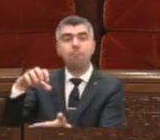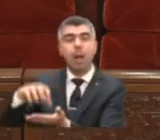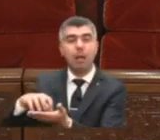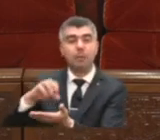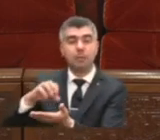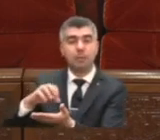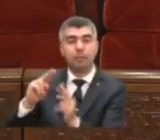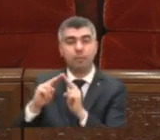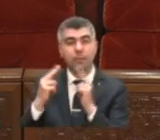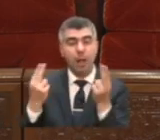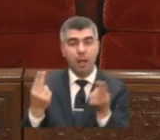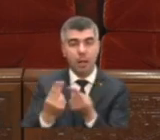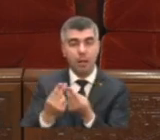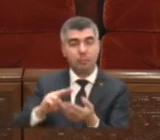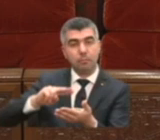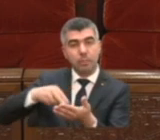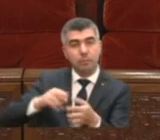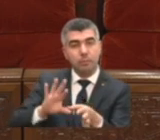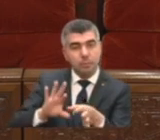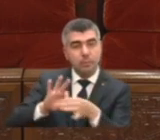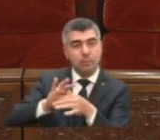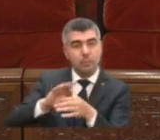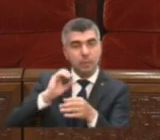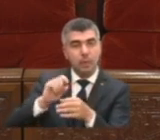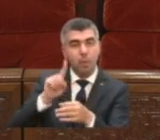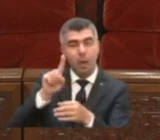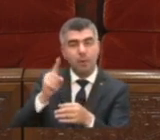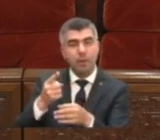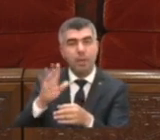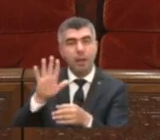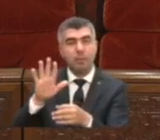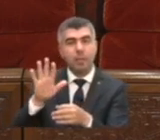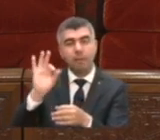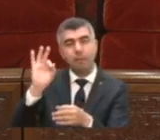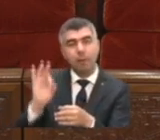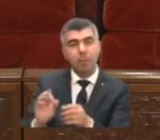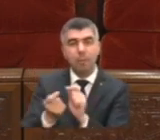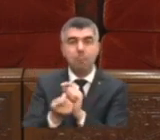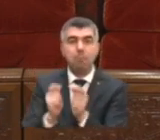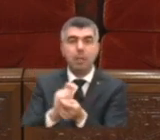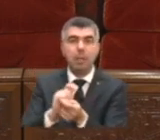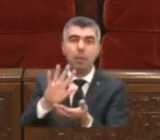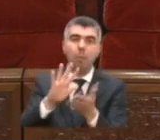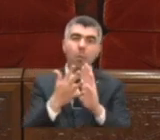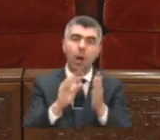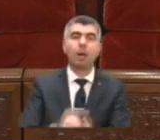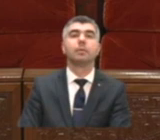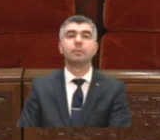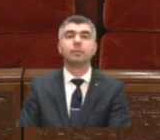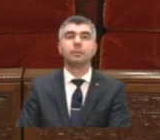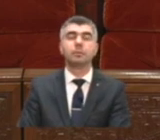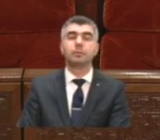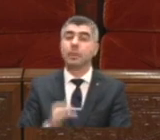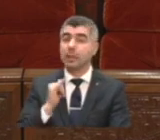هو أون أكور مع السيناريو ديال 1.5 دوغري سيلسيوس دو شانجمون كليماتيك. وتماشيا